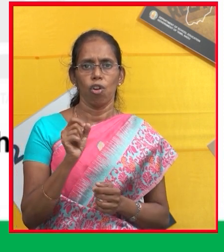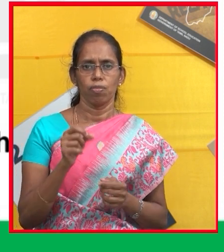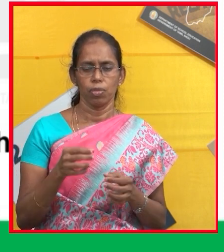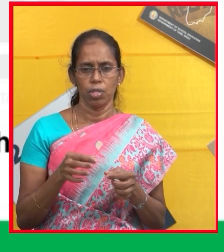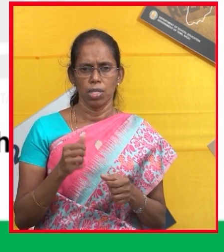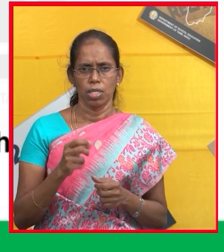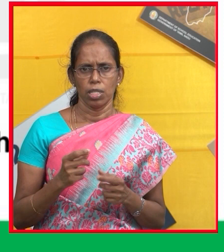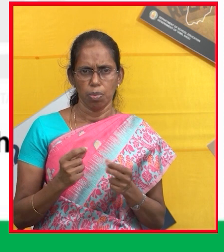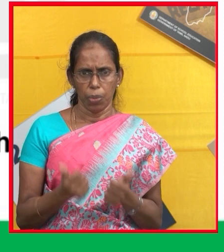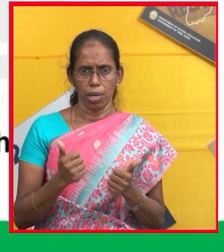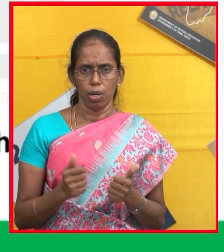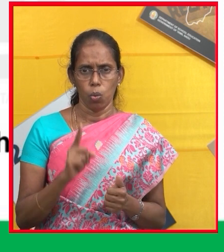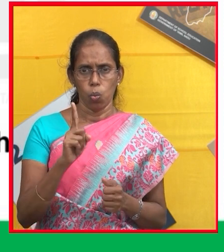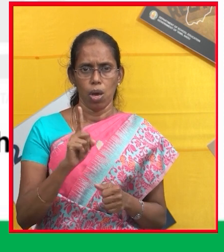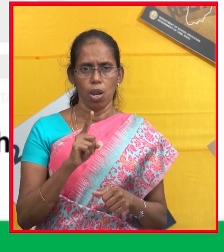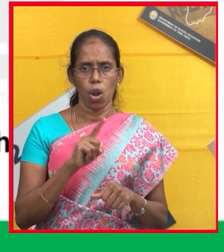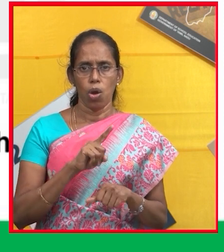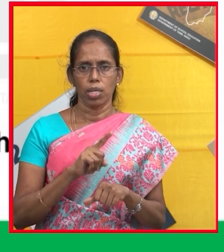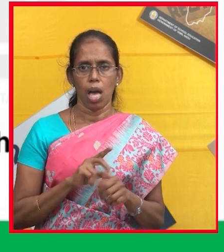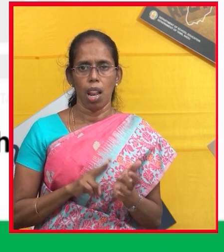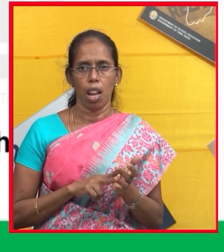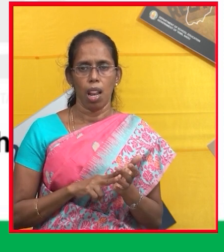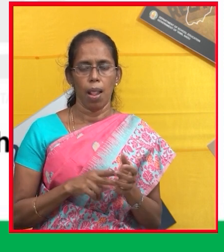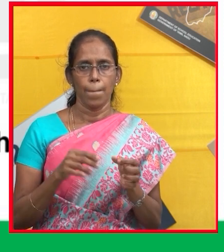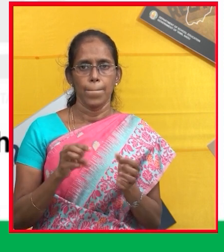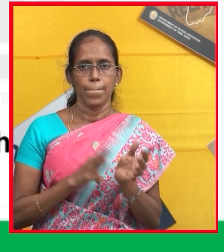டு 1 nautical mile per hour, exactly